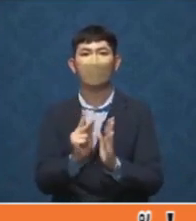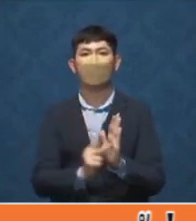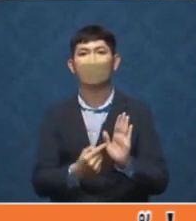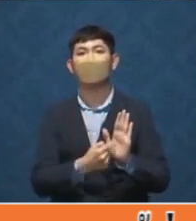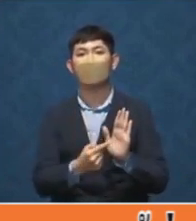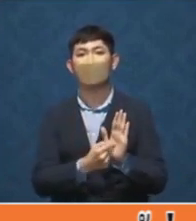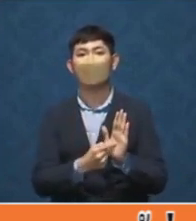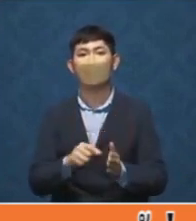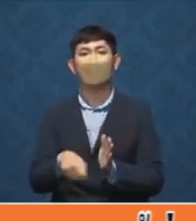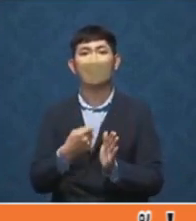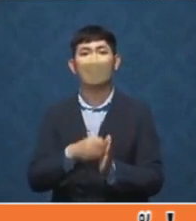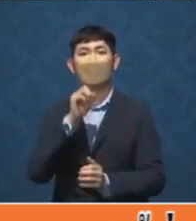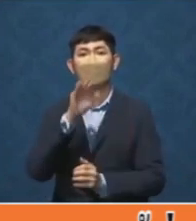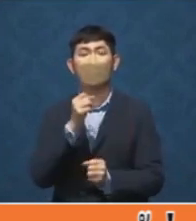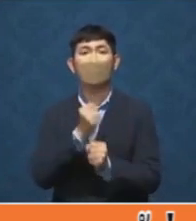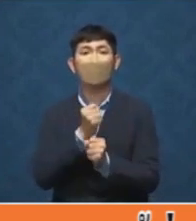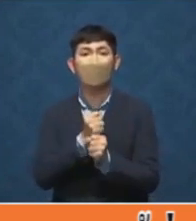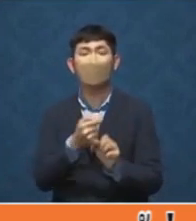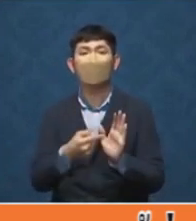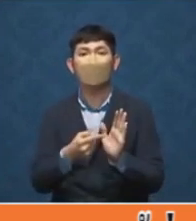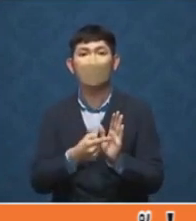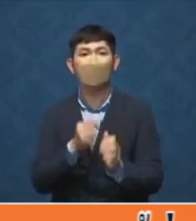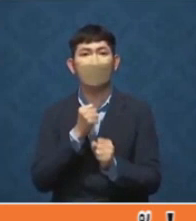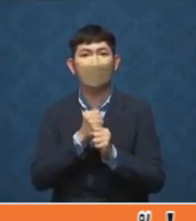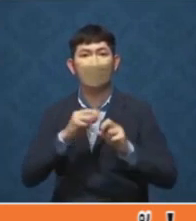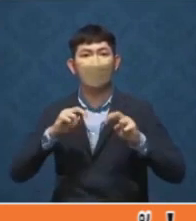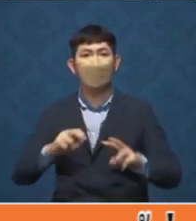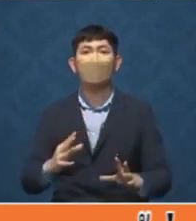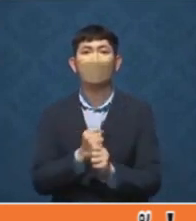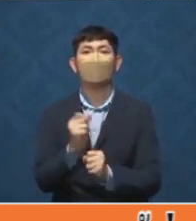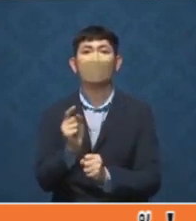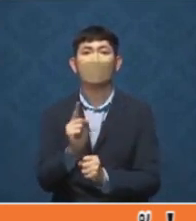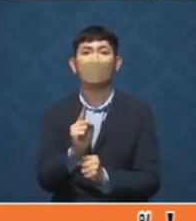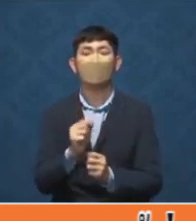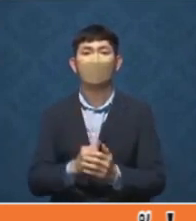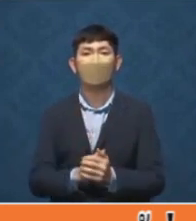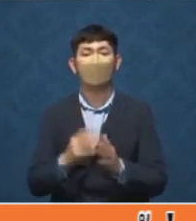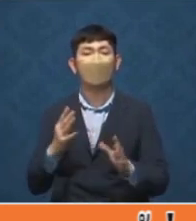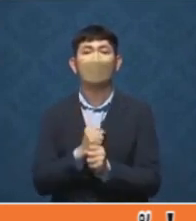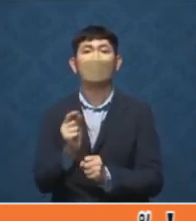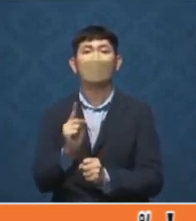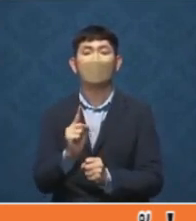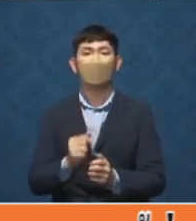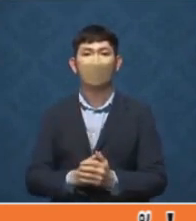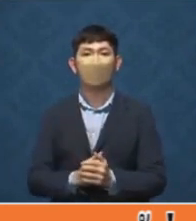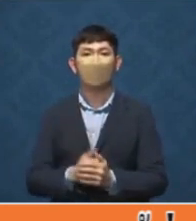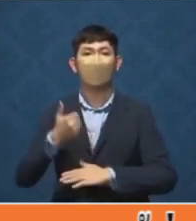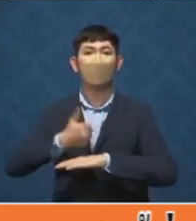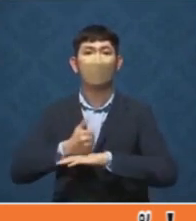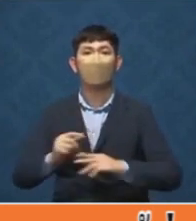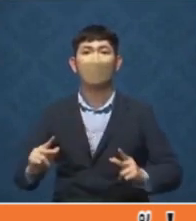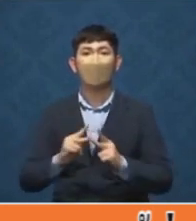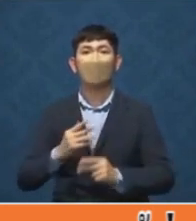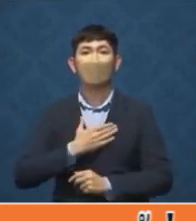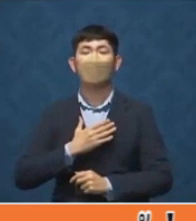าวที่ท่านอ้างว่าไปศึกษาท่านศึกษาได้ผลว่าอย่างไรครับท่านนายกได้ผลว่ายังไงครับท่านรัฐมนตรีได้ผลว่ายังไง